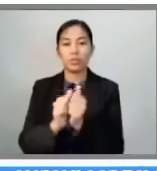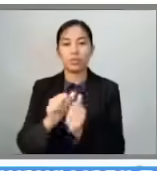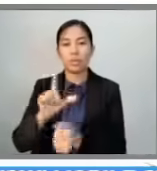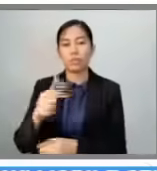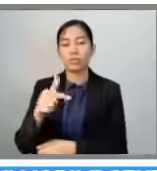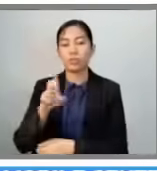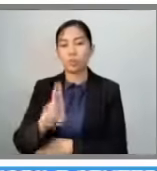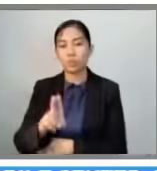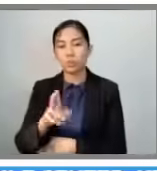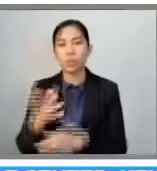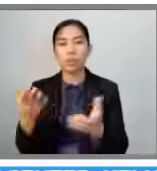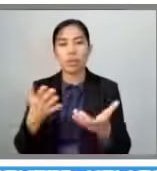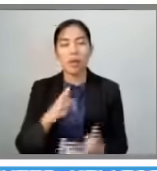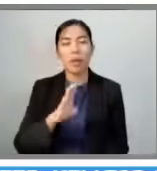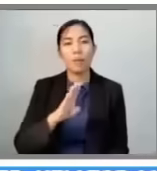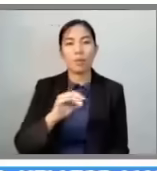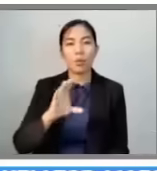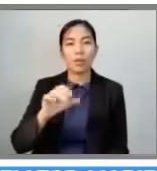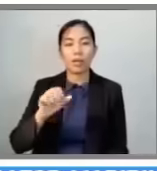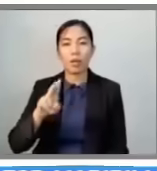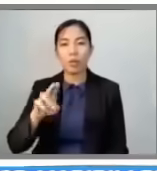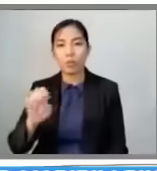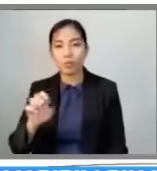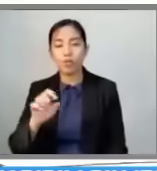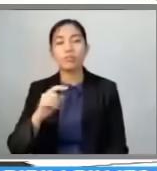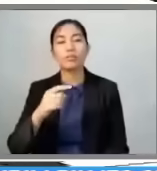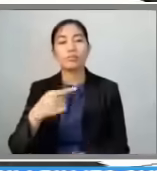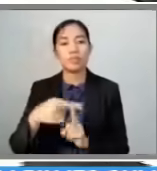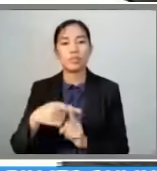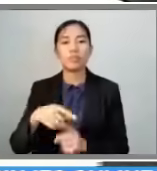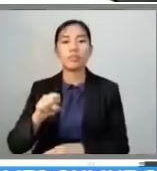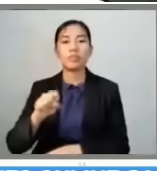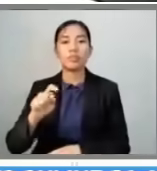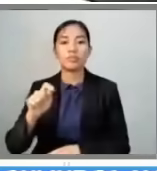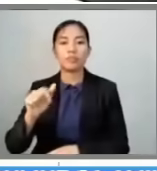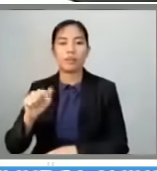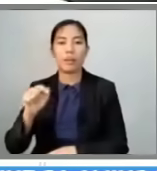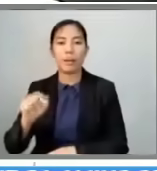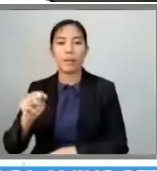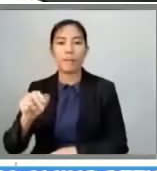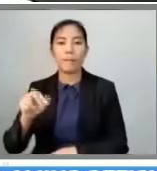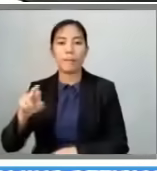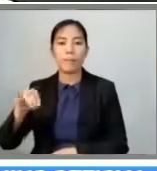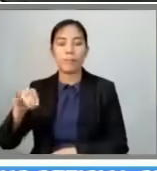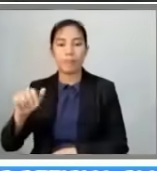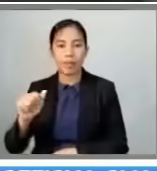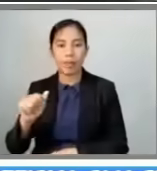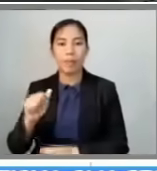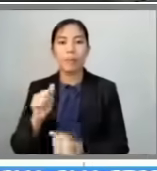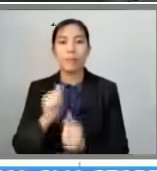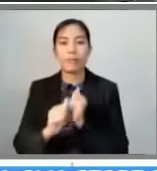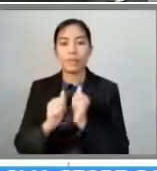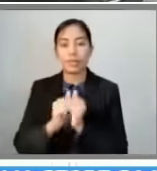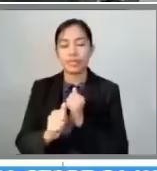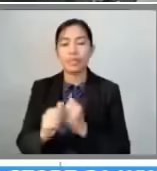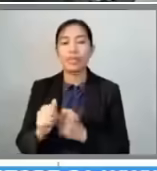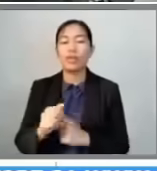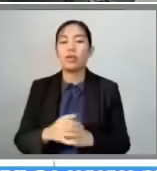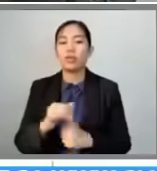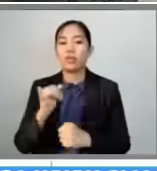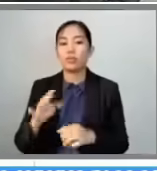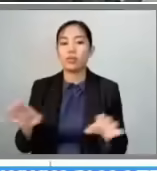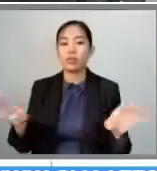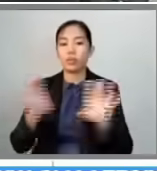Maria. Dito po sa may Bocaue Bypass Road at saka yung sa Santa Maria Bypass Road. So, pagka po sinara natin yung arena